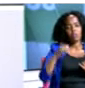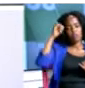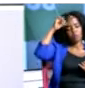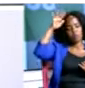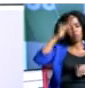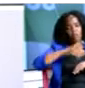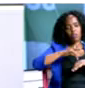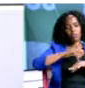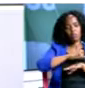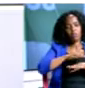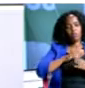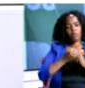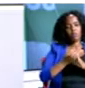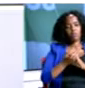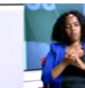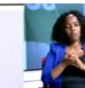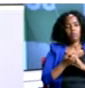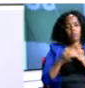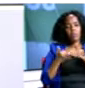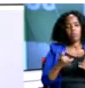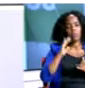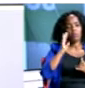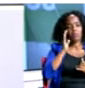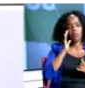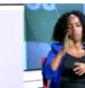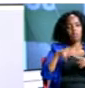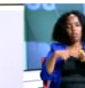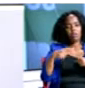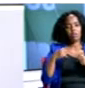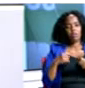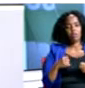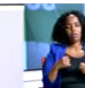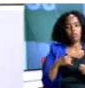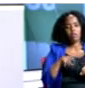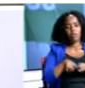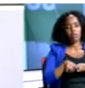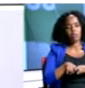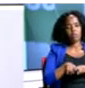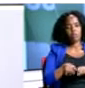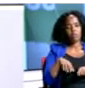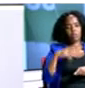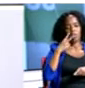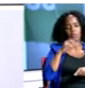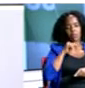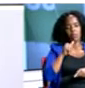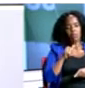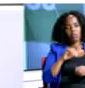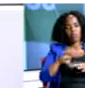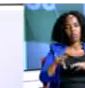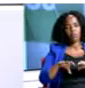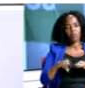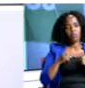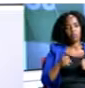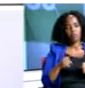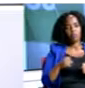mulatu hato malleso ratti mulati nemni kun garadu atti demu dende nemni firisa namesna akhin argine gochun ni dendama